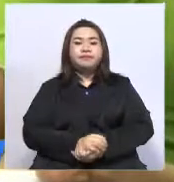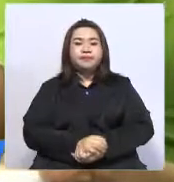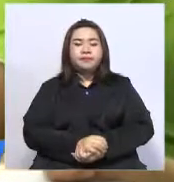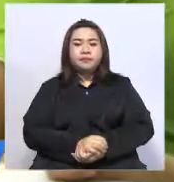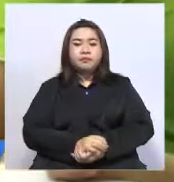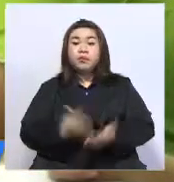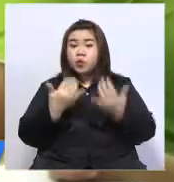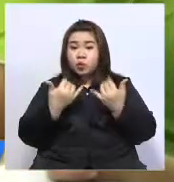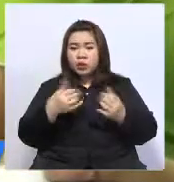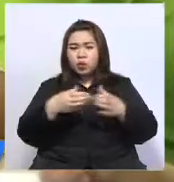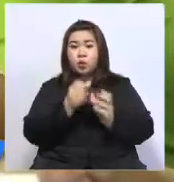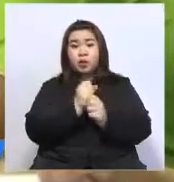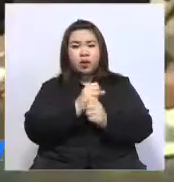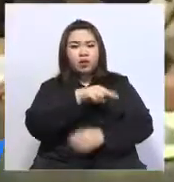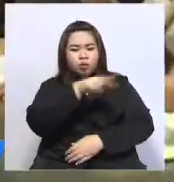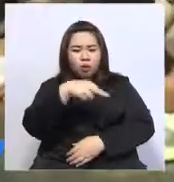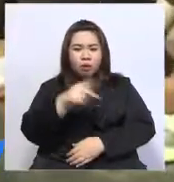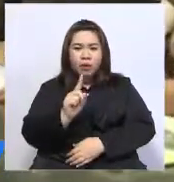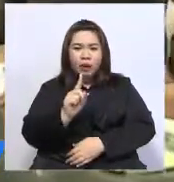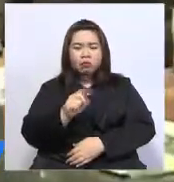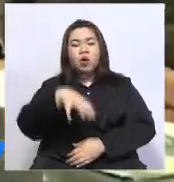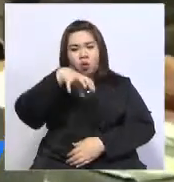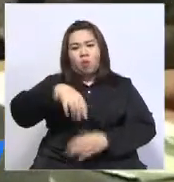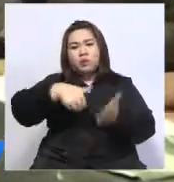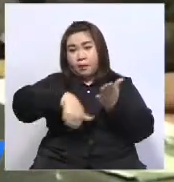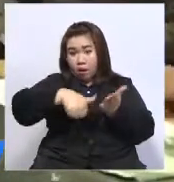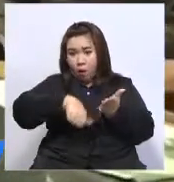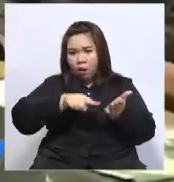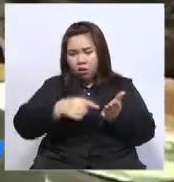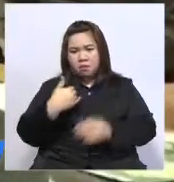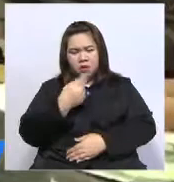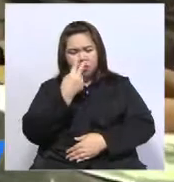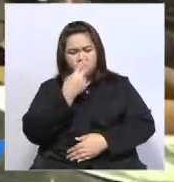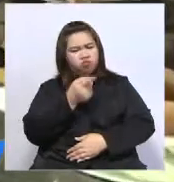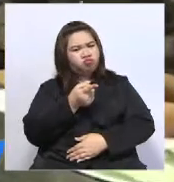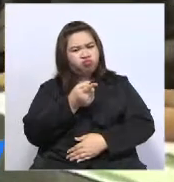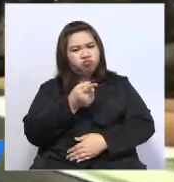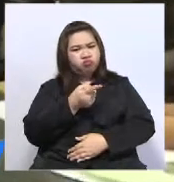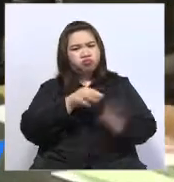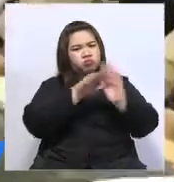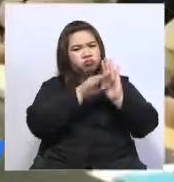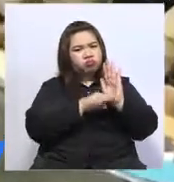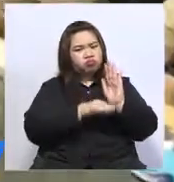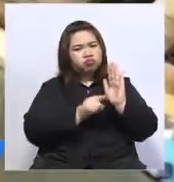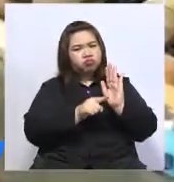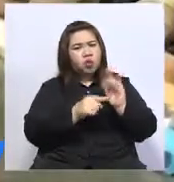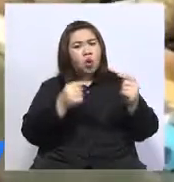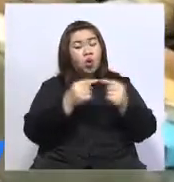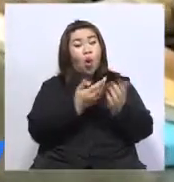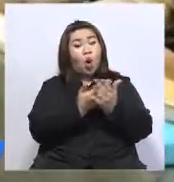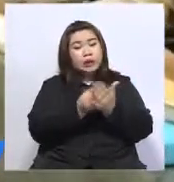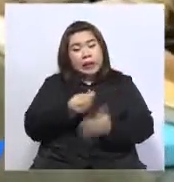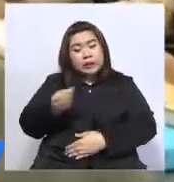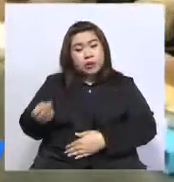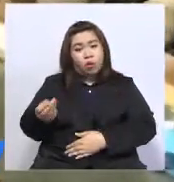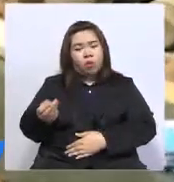ที่วันนี้คณะทำงานลงมาตรวจสอบก็คือทางกรมสรรพากรนะครับมีการตรวจพบตัวเลขการรายงานนำส่งเงินนะครับ